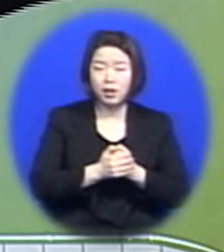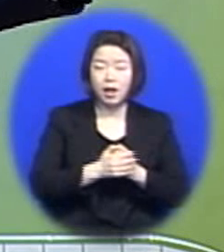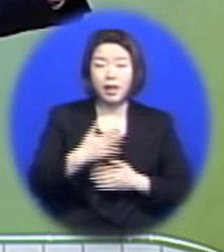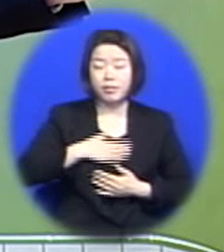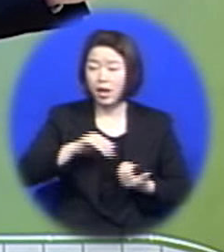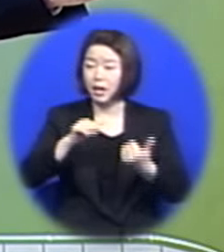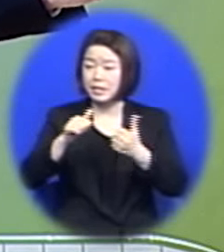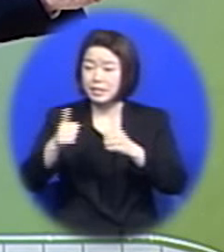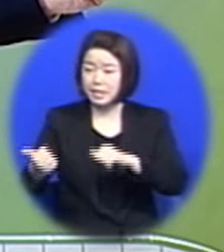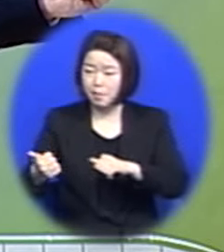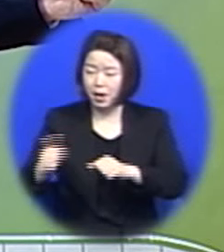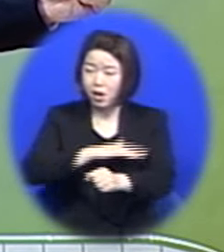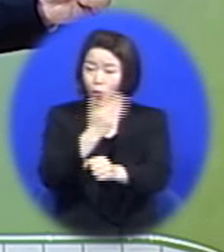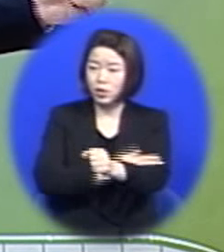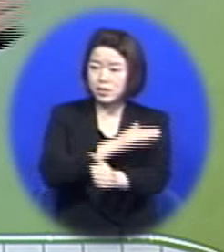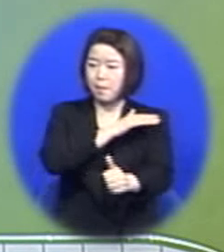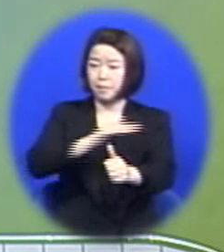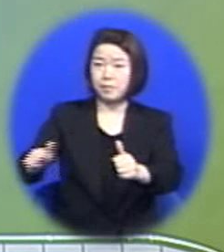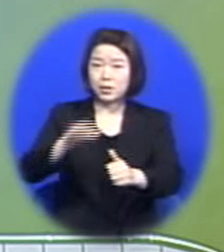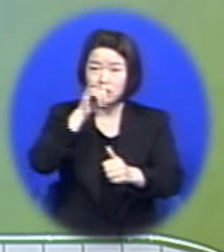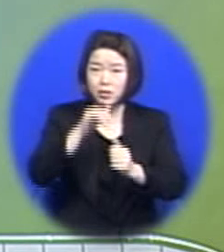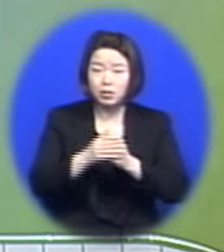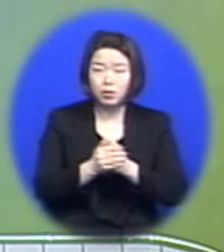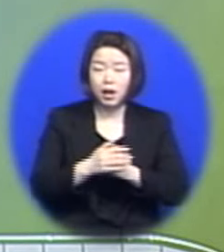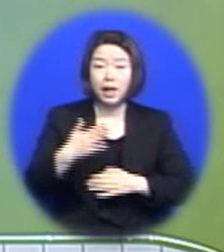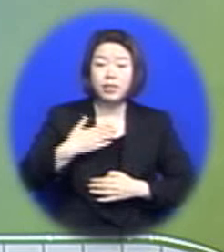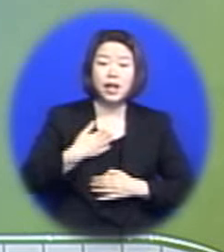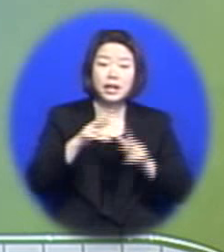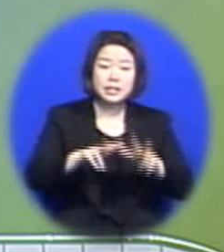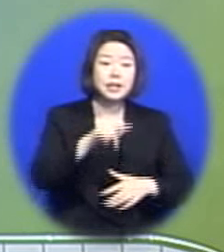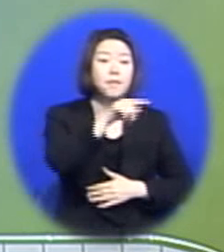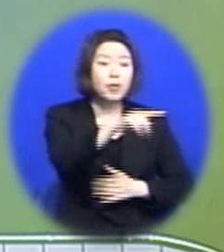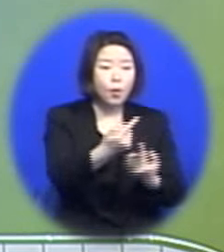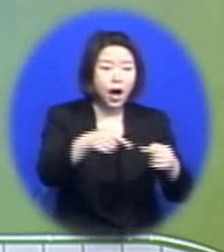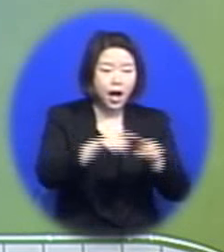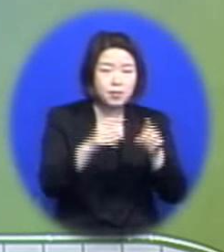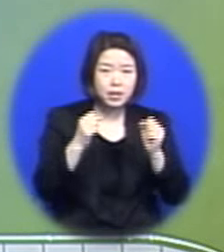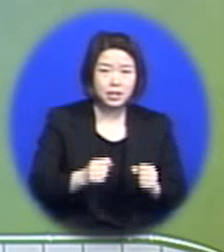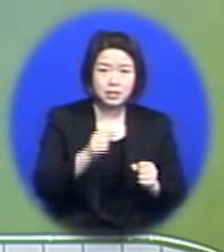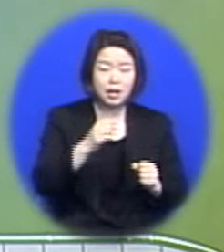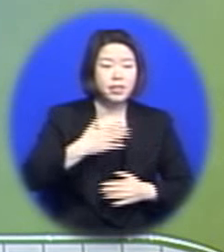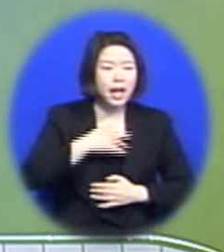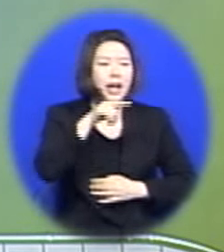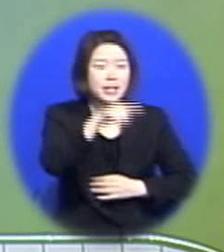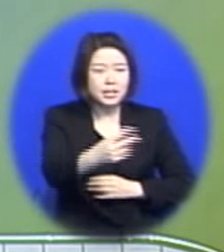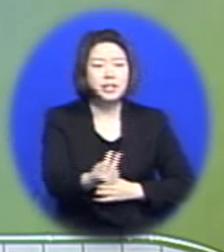사망의 권세를 깨뜨렸어. 내가 지금 너와 함께 있어. 내가 너의 생명이야.